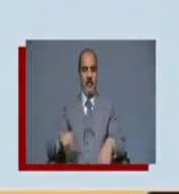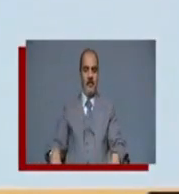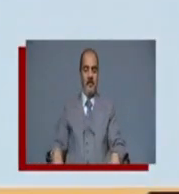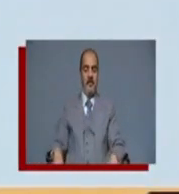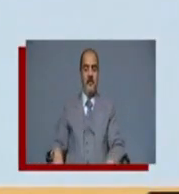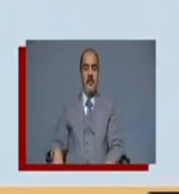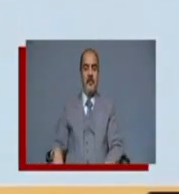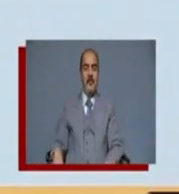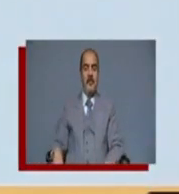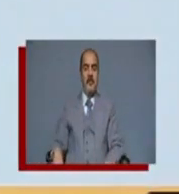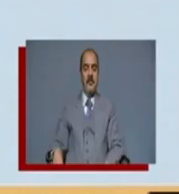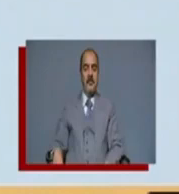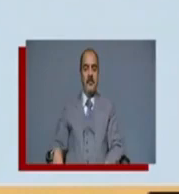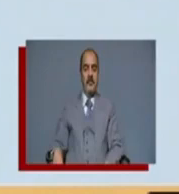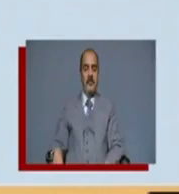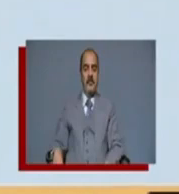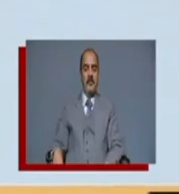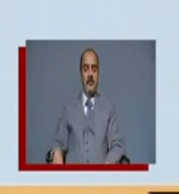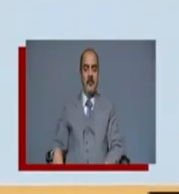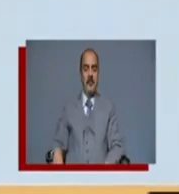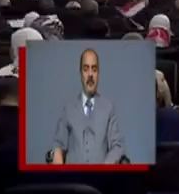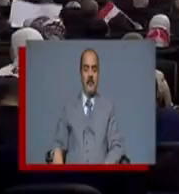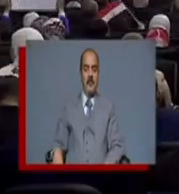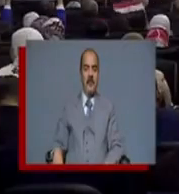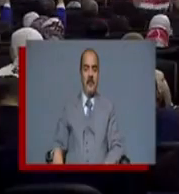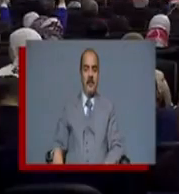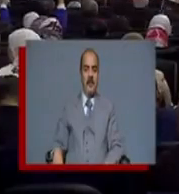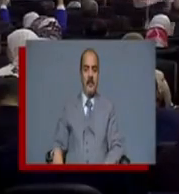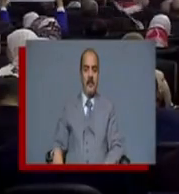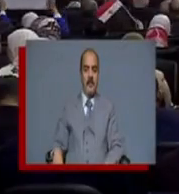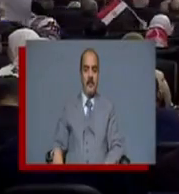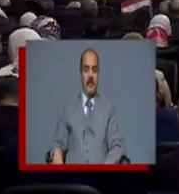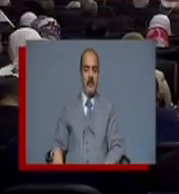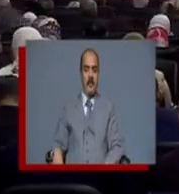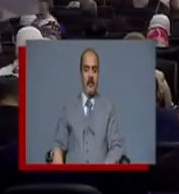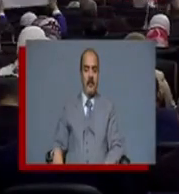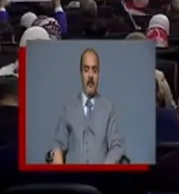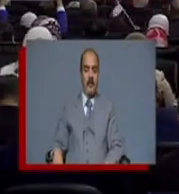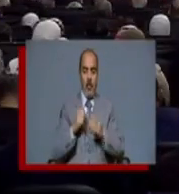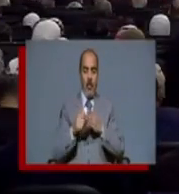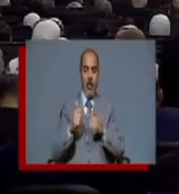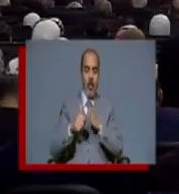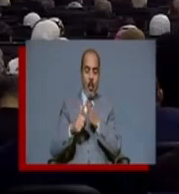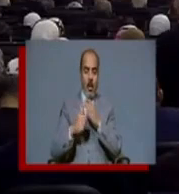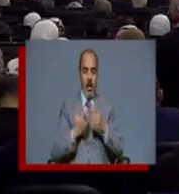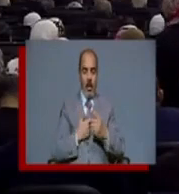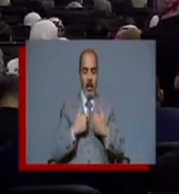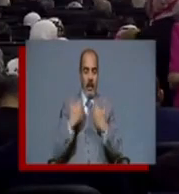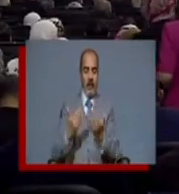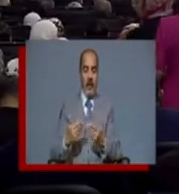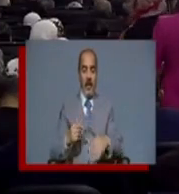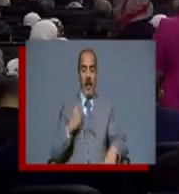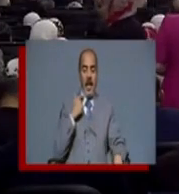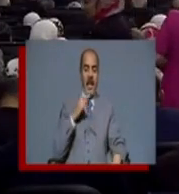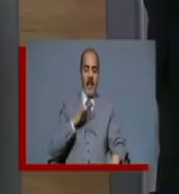تعمل واحد مايو انا بعدها ب 10 ايام 15 يوم اعمل عيد العمال في الوزاره ون مشاهدات تكريم جميله ونعمل لهم